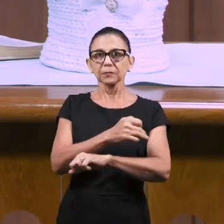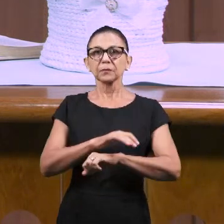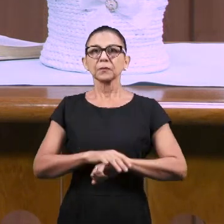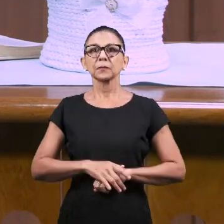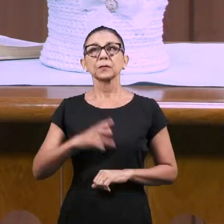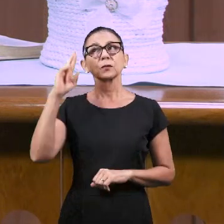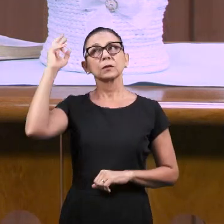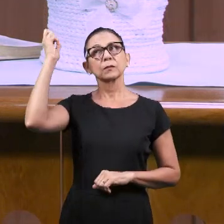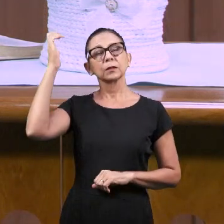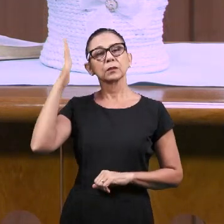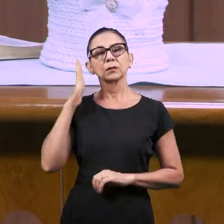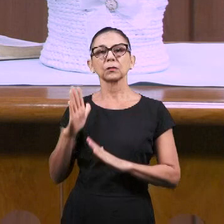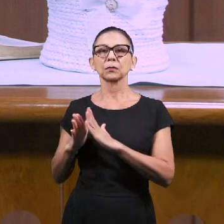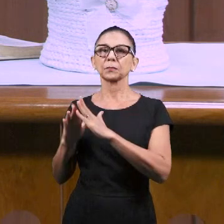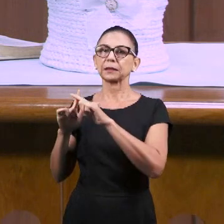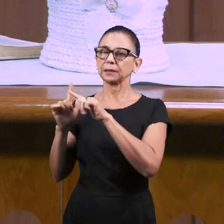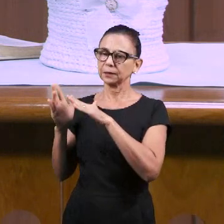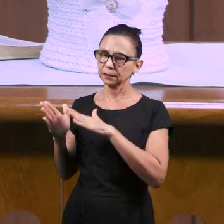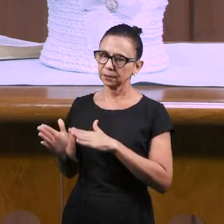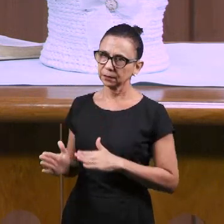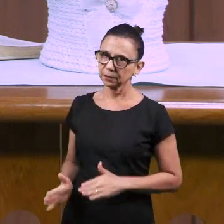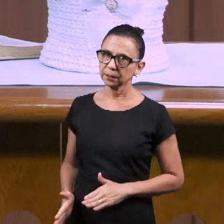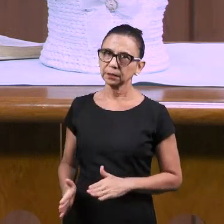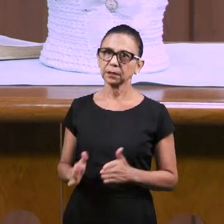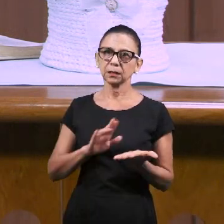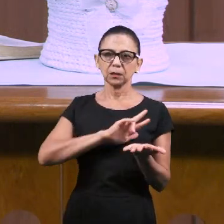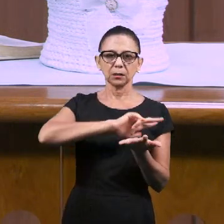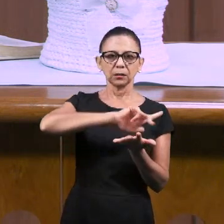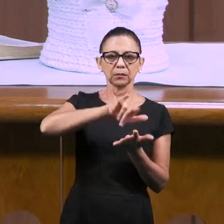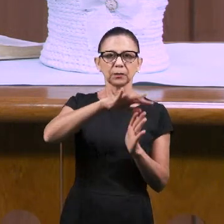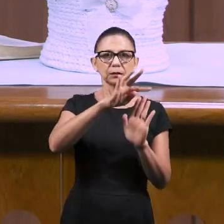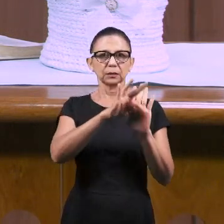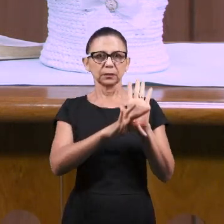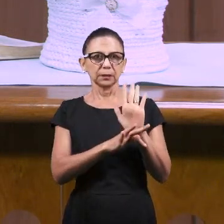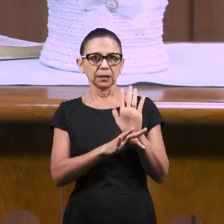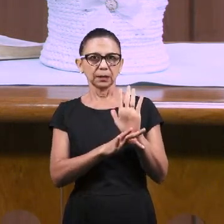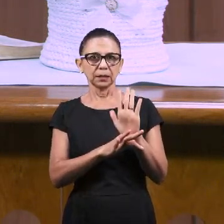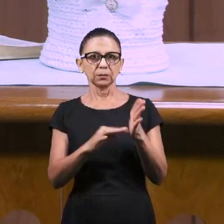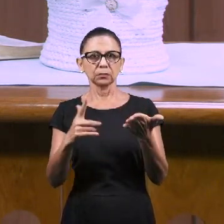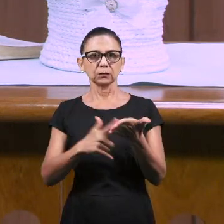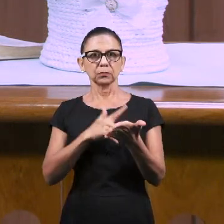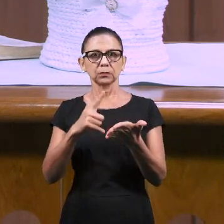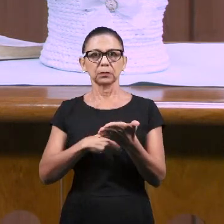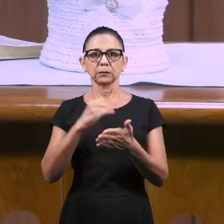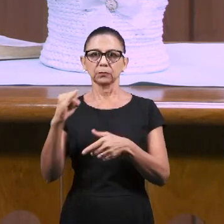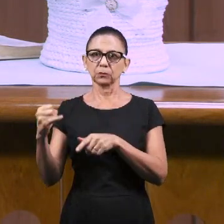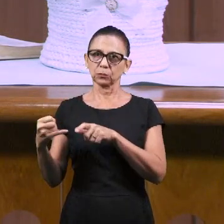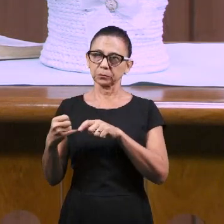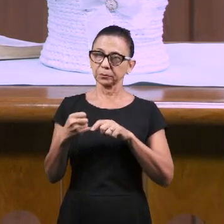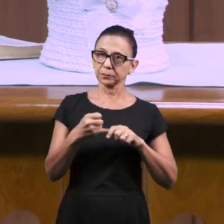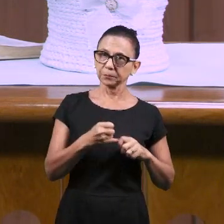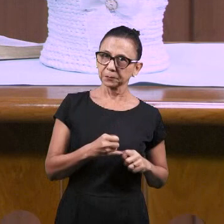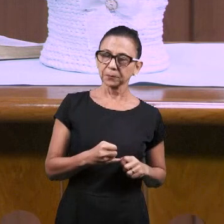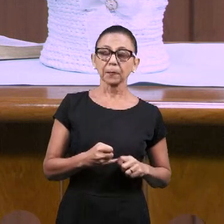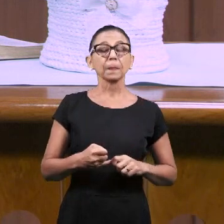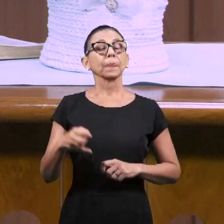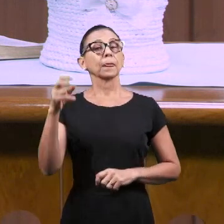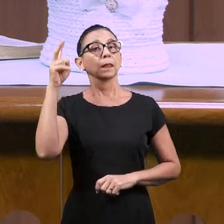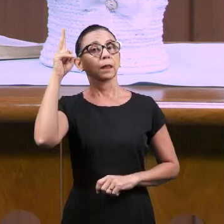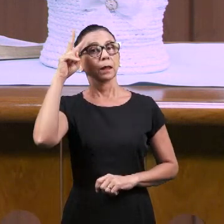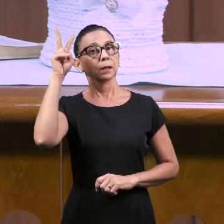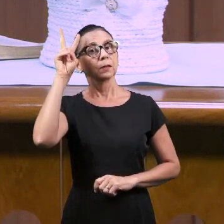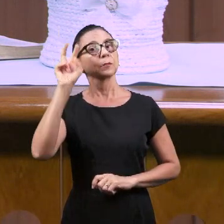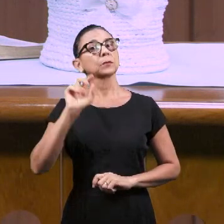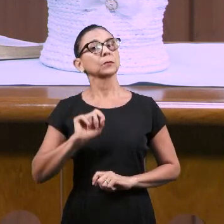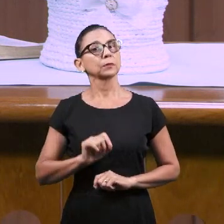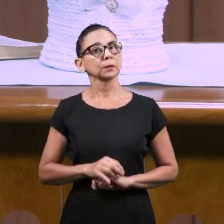ceux qui sont révélés à l'Église, les textes qui sont les textes qu'on s'est basés sur Josué,